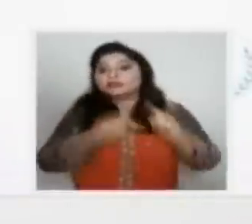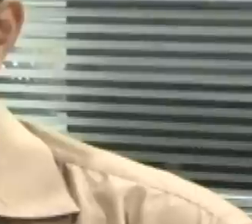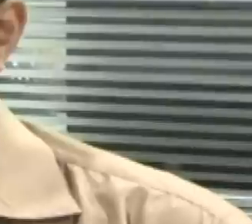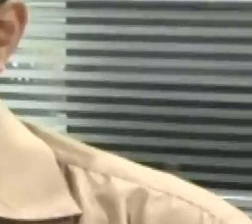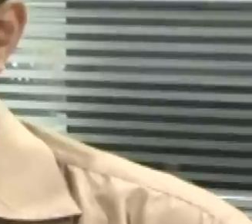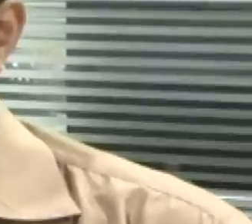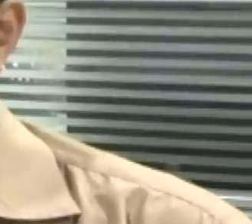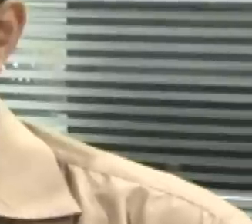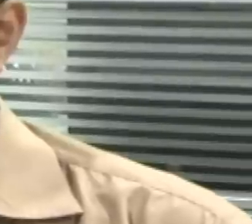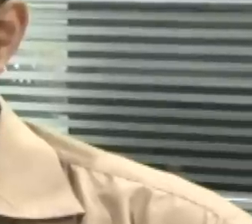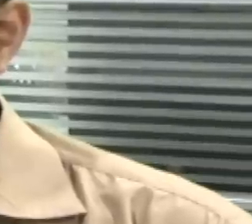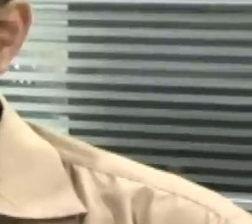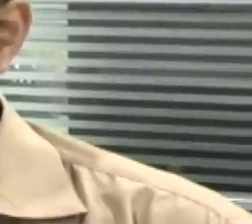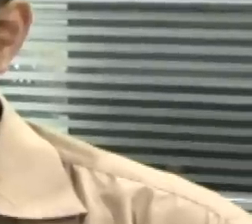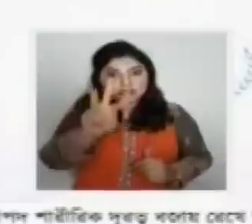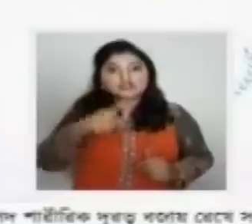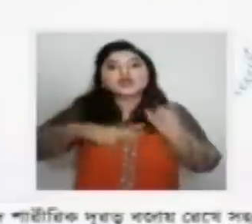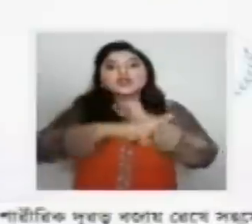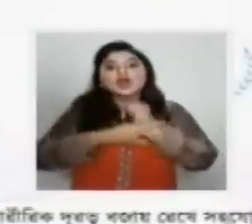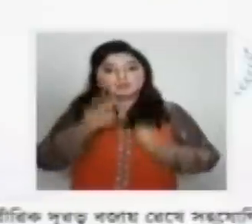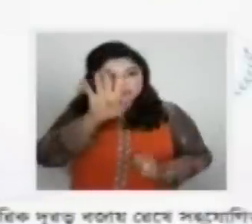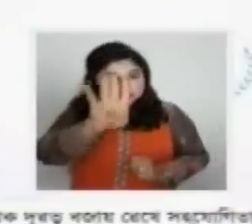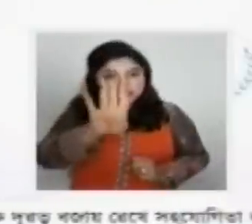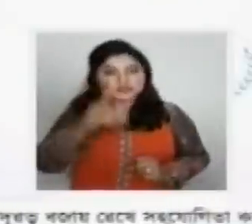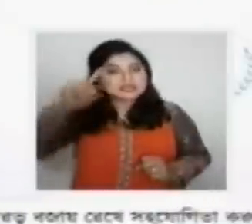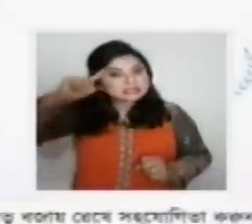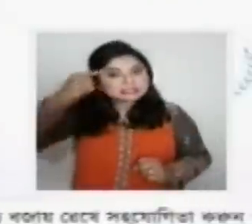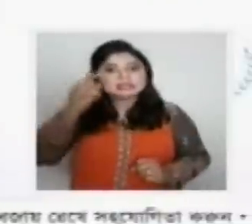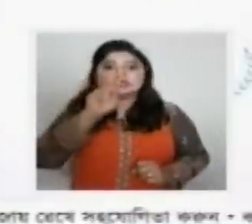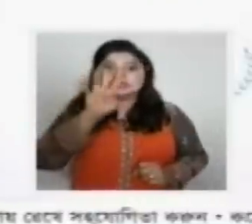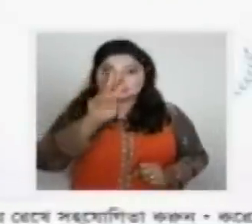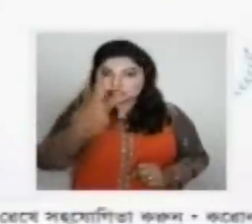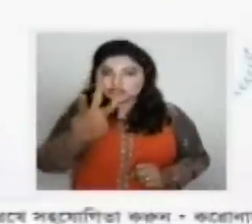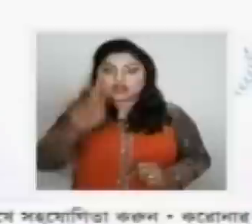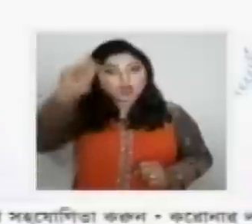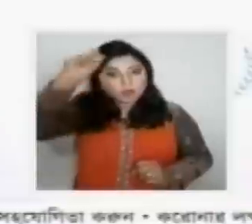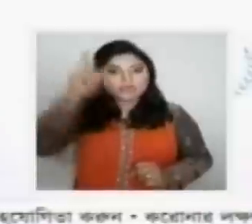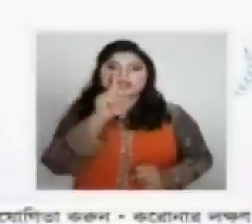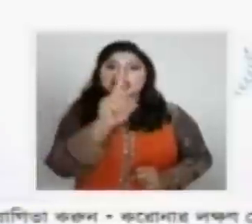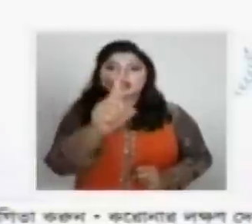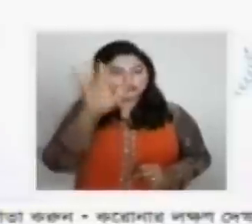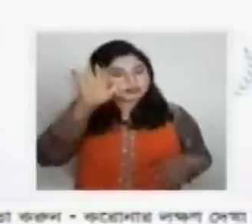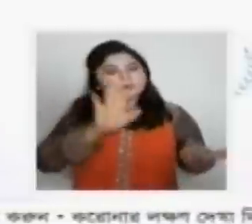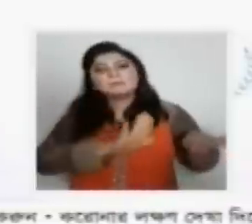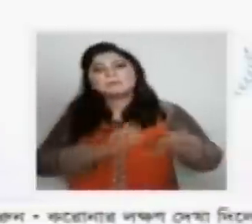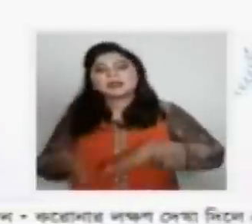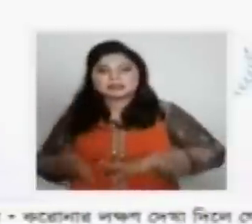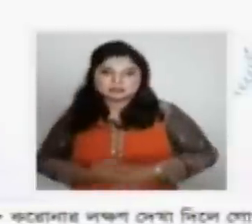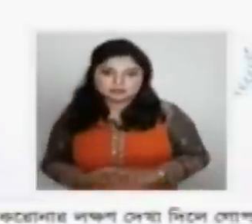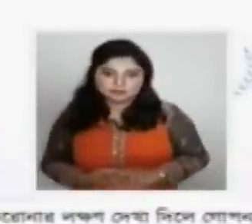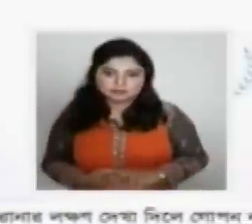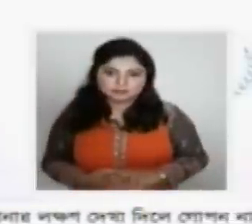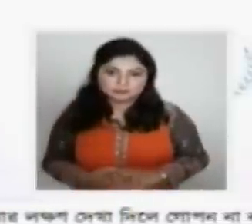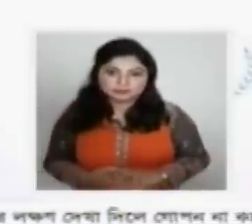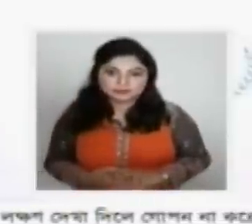10 জন। বিভাগ ভিত্তিক ঢাকা বিভাগে 18 জন, চট্টগ্রাম বিভাগে 10 জন, খুলনা বিভাগে 3 জন, রাজশাহী বিভাগে 3 জন, রংপুর বিভাগে 4 জন,